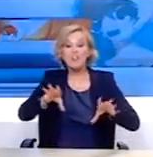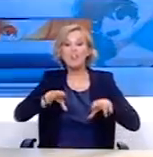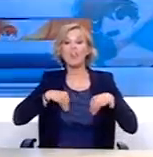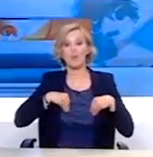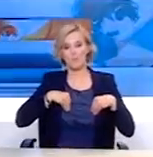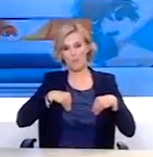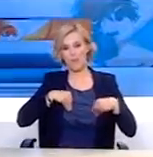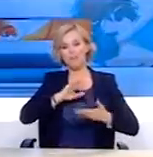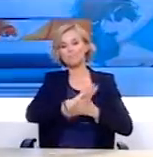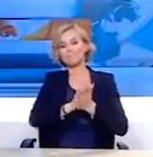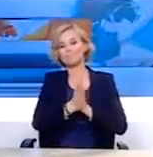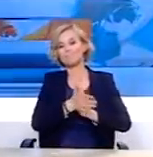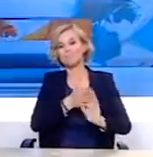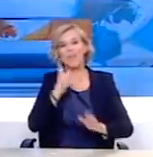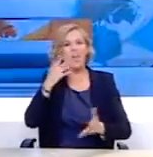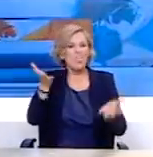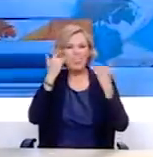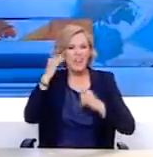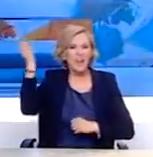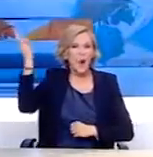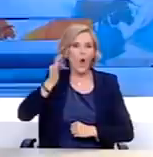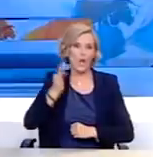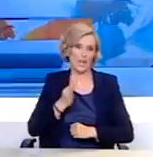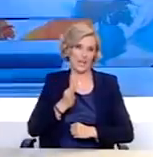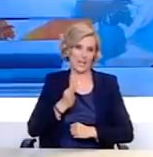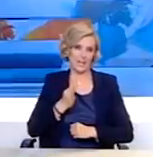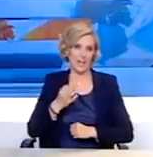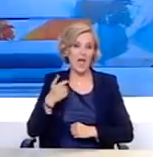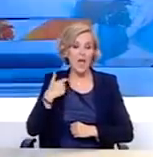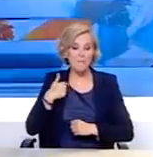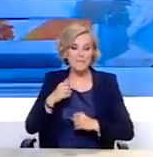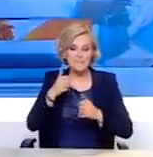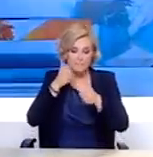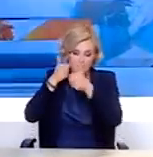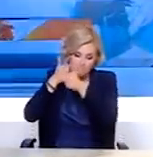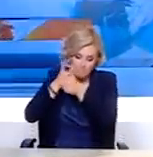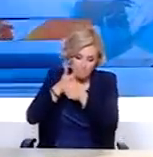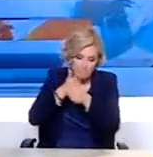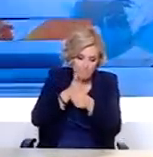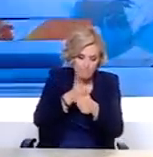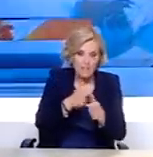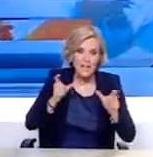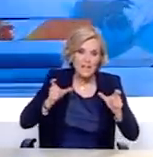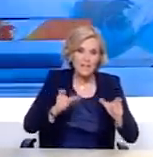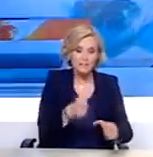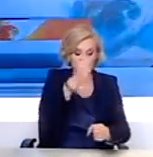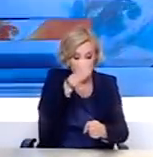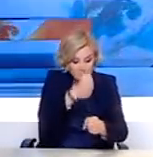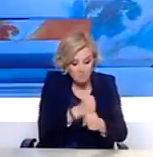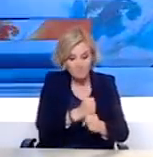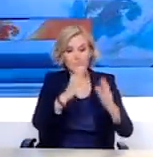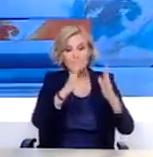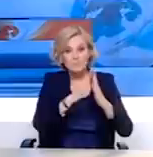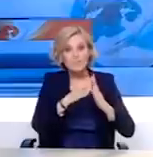υπό οποιαδήποτε λογική. Τηρούμε μέχρι τέλος το ζήτημα της παρακολούθησης της καραντίνας και της ανάρρωσης